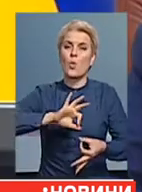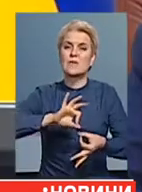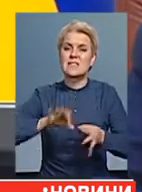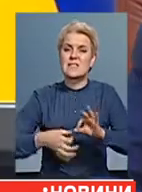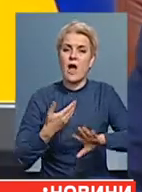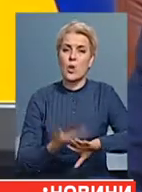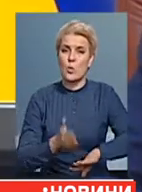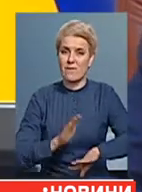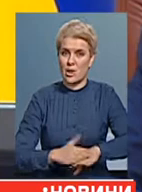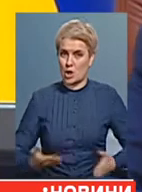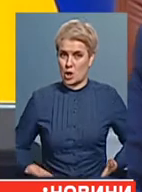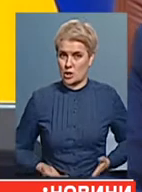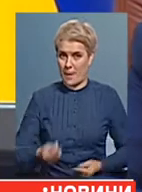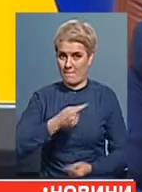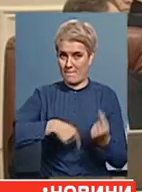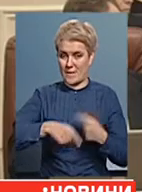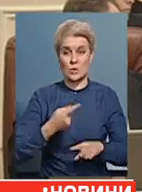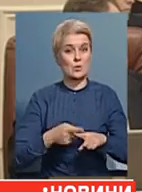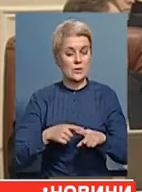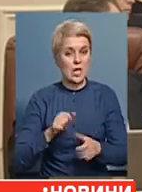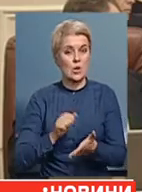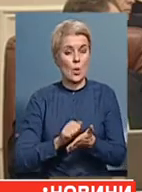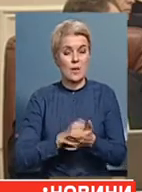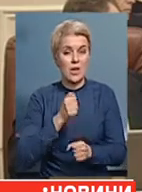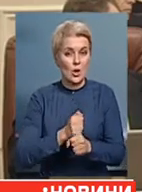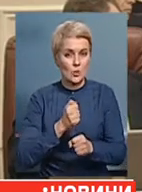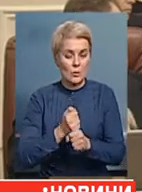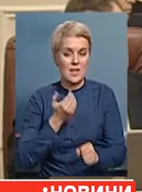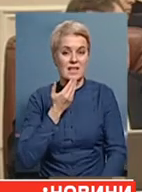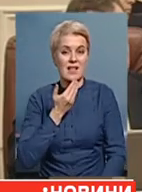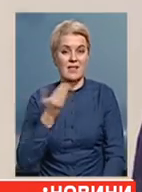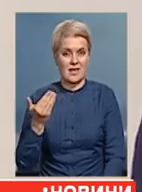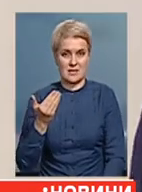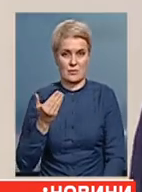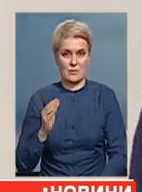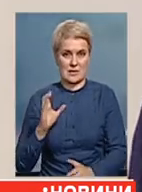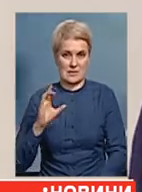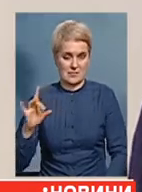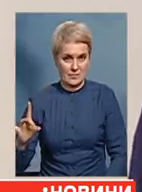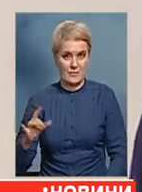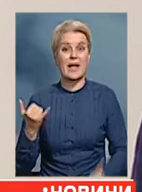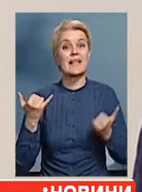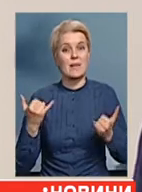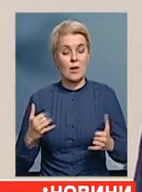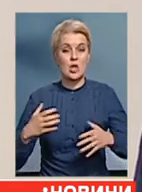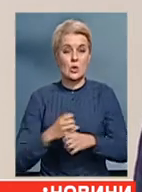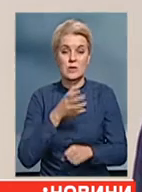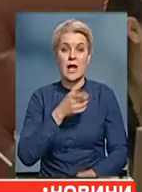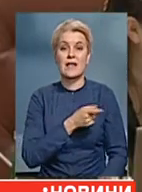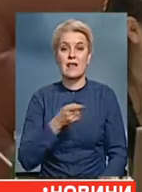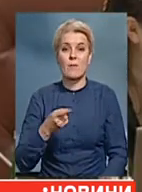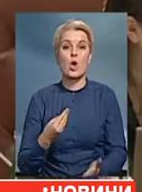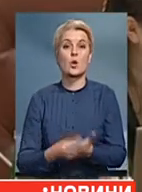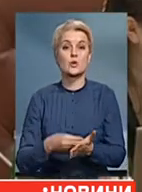життя бізнесу. Здебільшого це документи розроблені ще за часів Радянського Союзу. Тепер переконують в уряді, зокрема, скоротяться терміни грошової